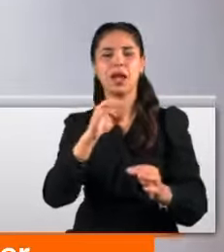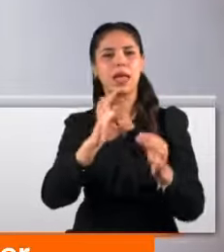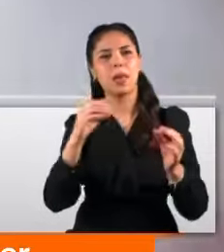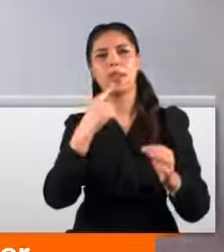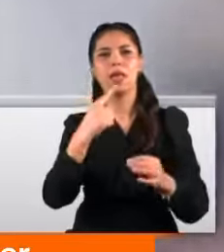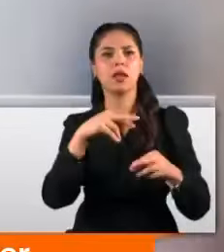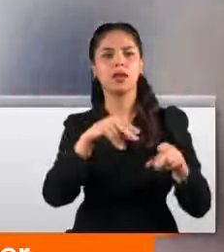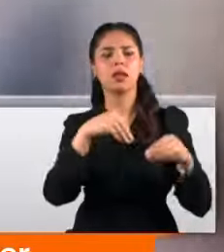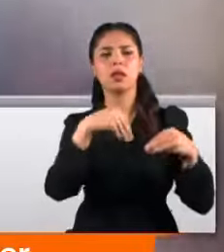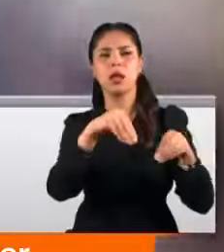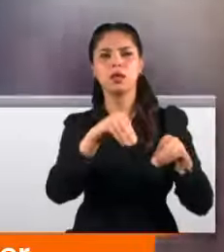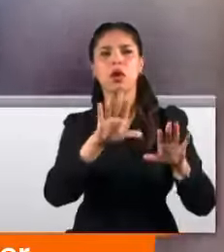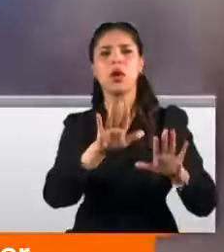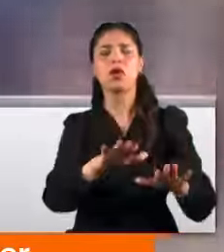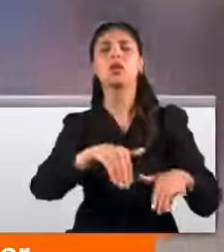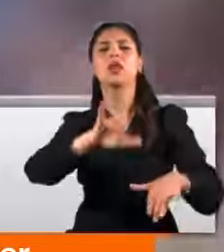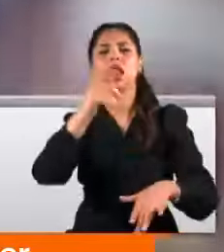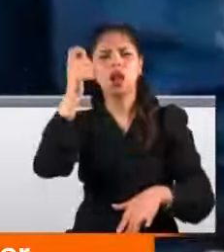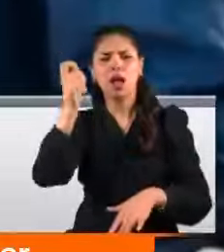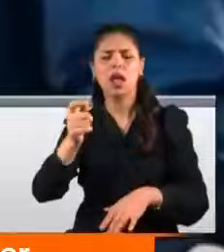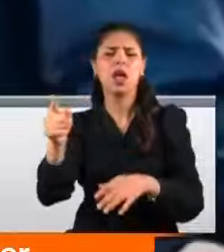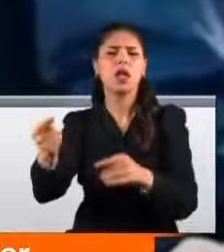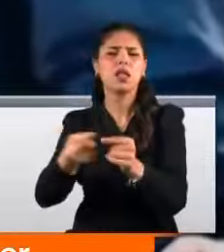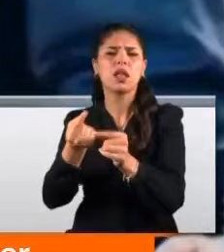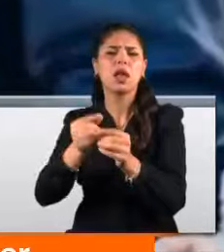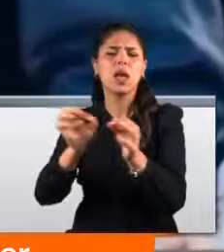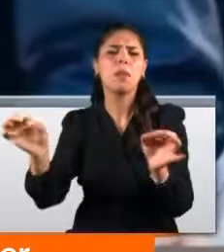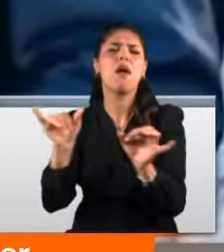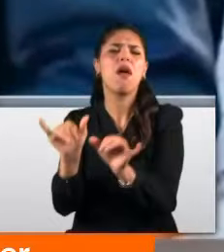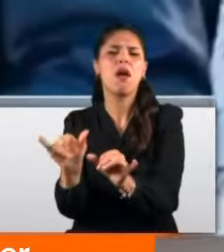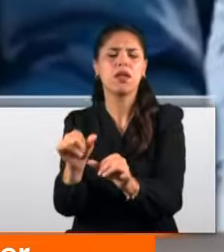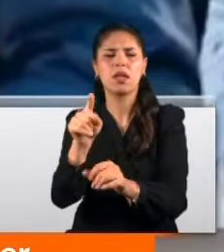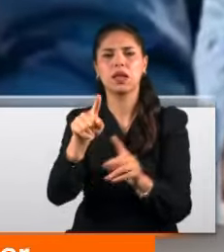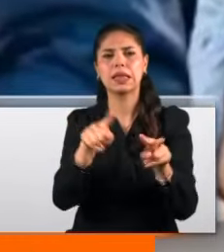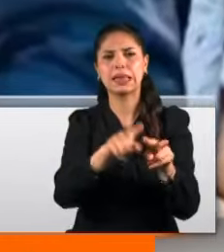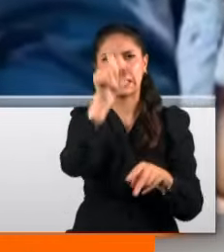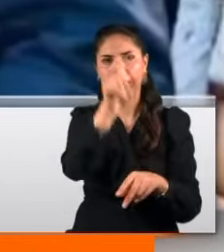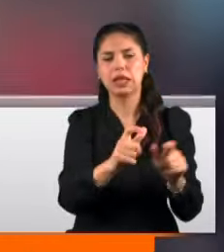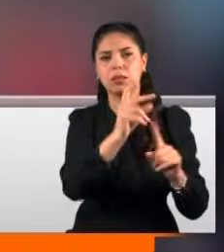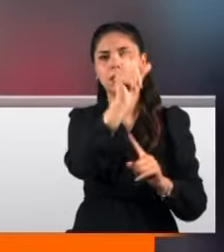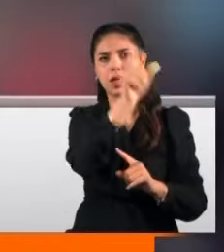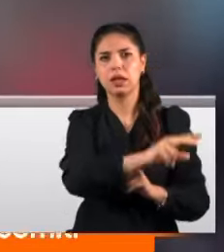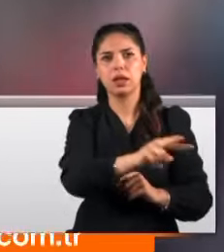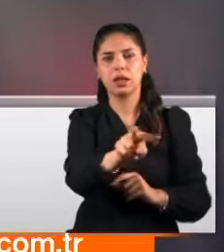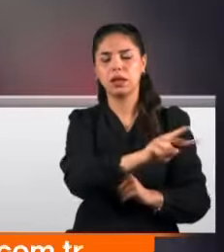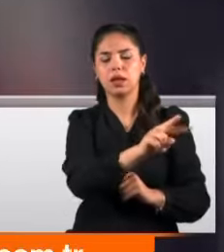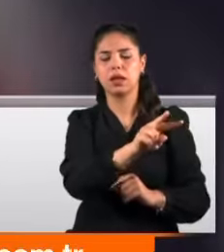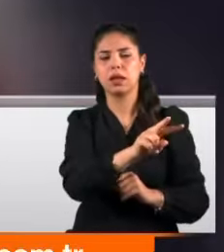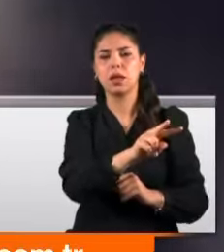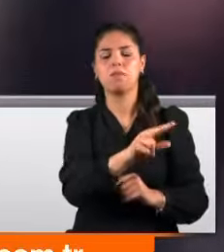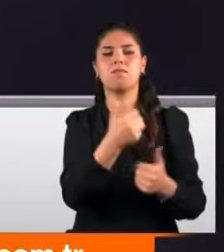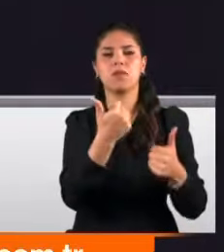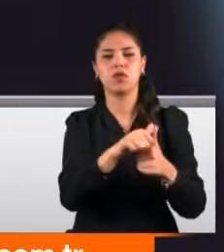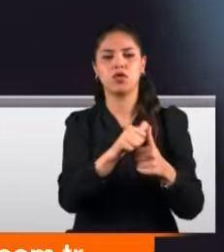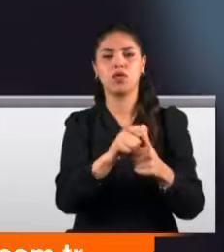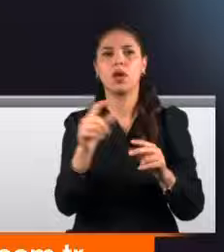arda güzellik merkezi açtılar. Ancak şaşalı hayat buraya kadar. Neslim Güngen ve eşi İnanç Güngen yeni Polat Güller olarak gündeme